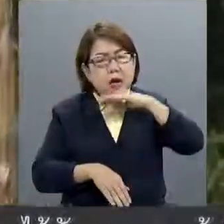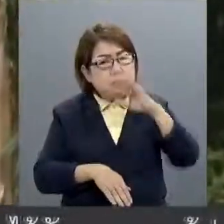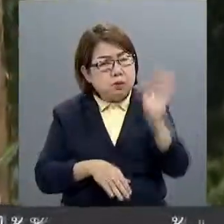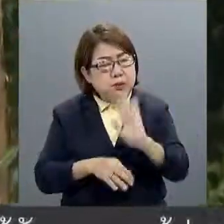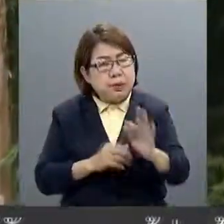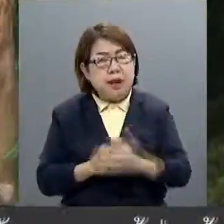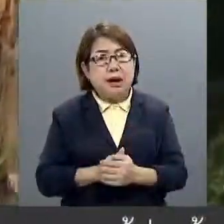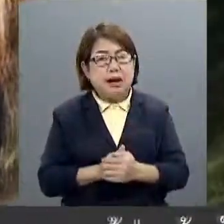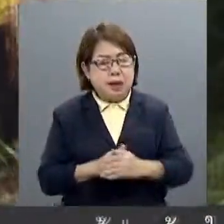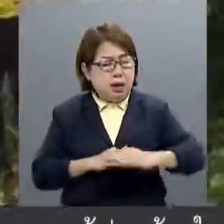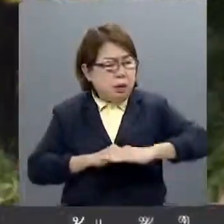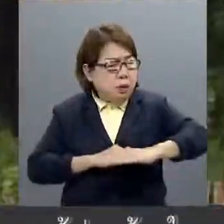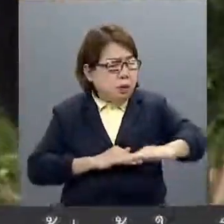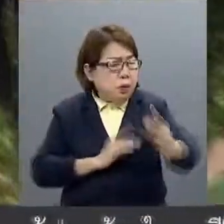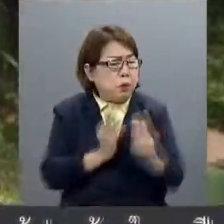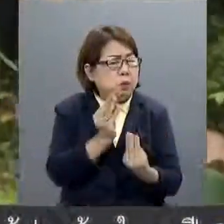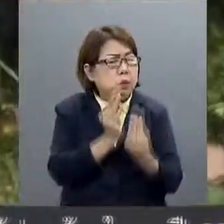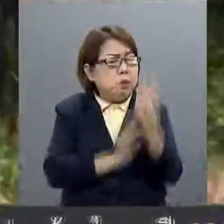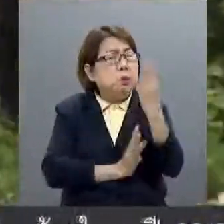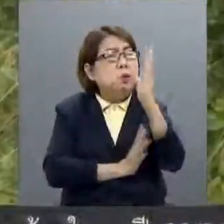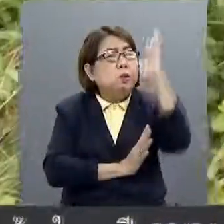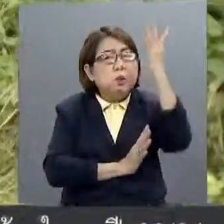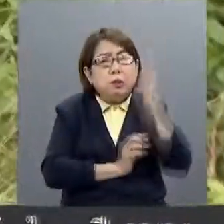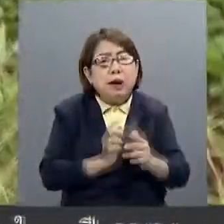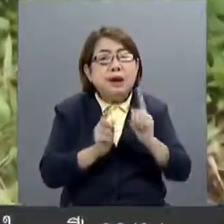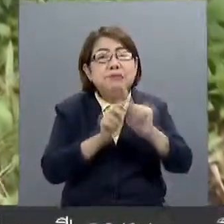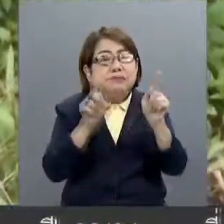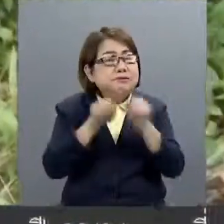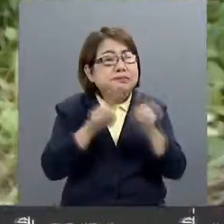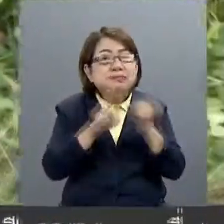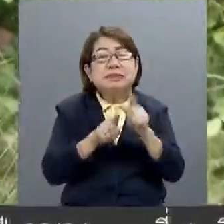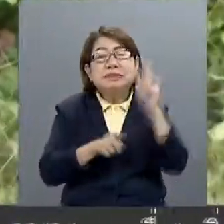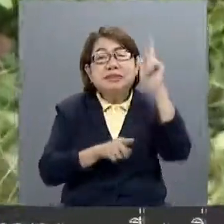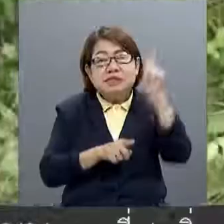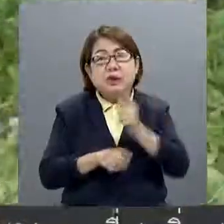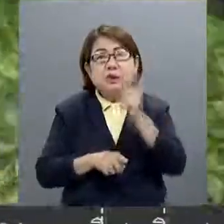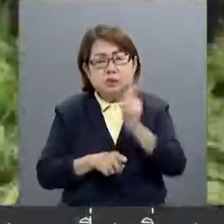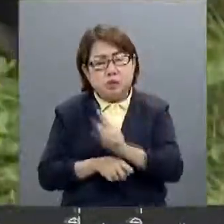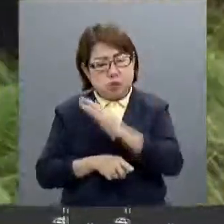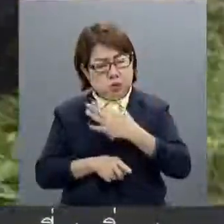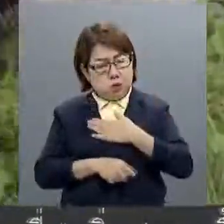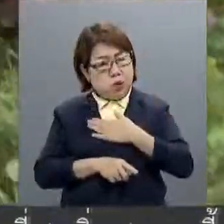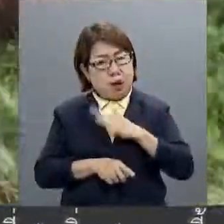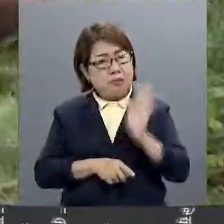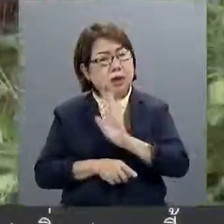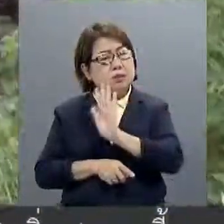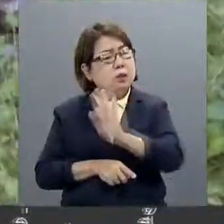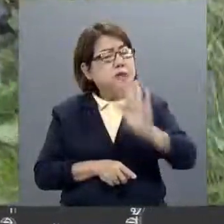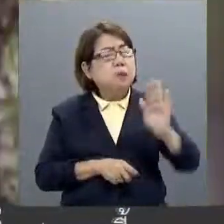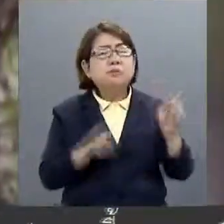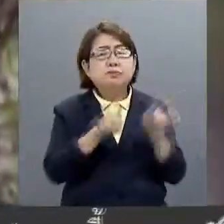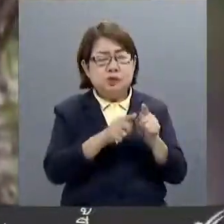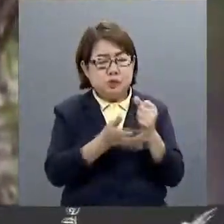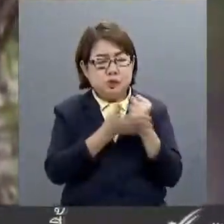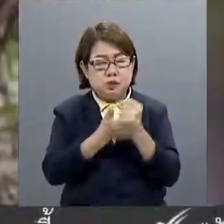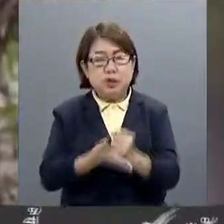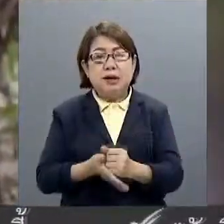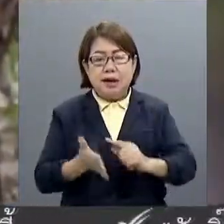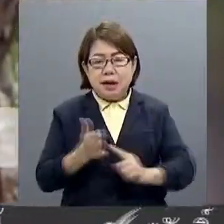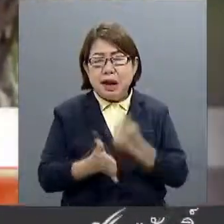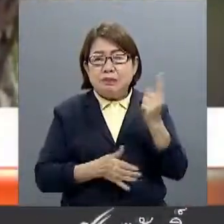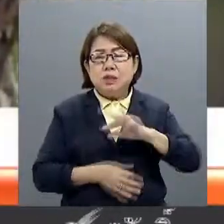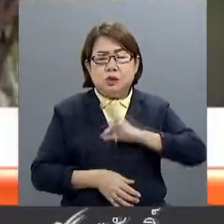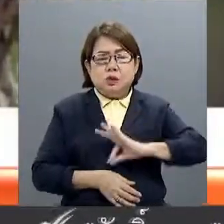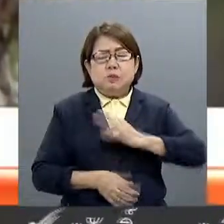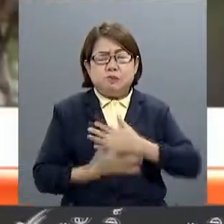เขียวของชุมชนและการเป็นเจ้าของร่วมกัน ค่ะคืออย่างแรกอิ่มอกอิ่มใจค่ะ